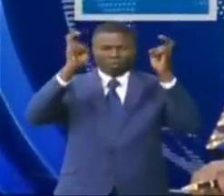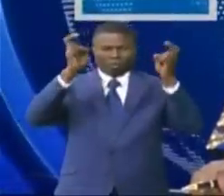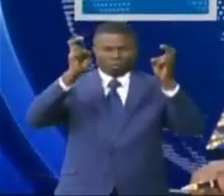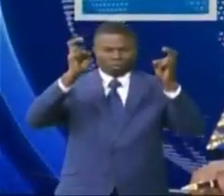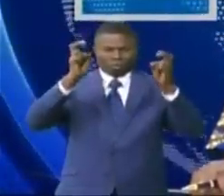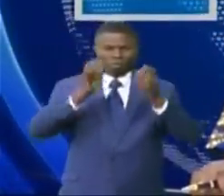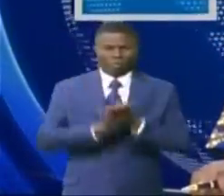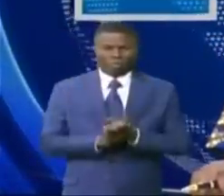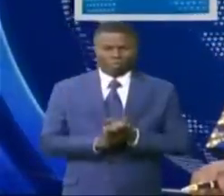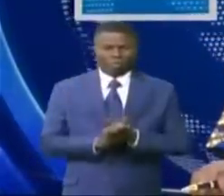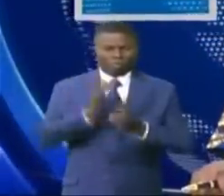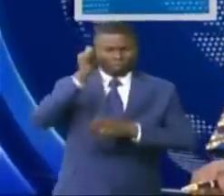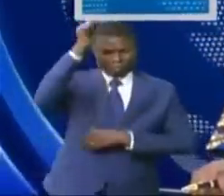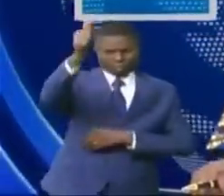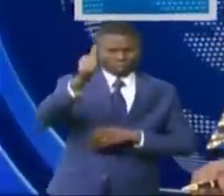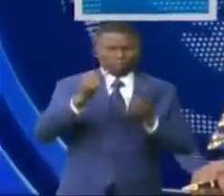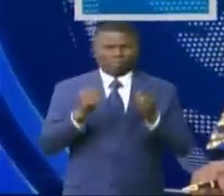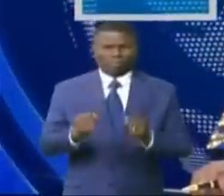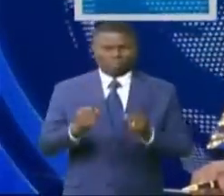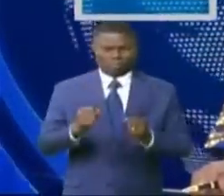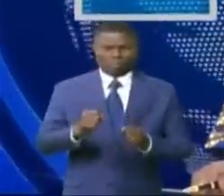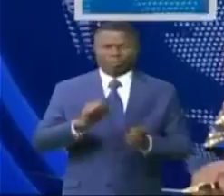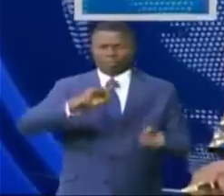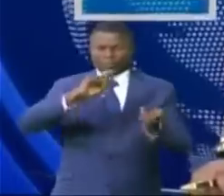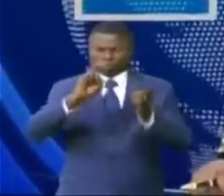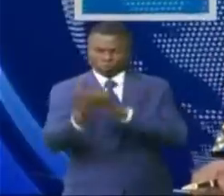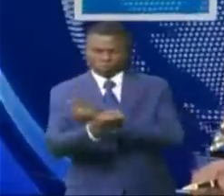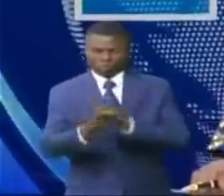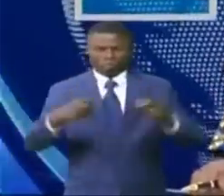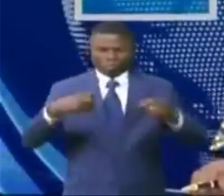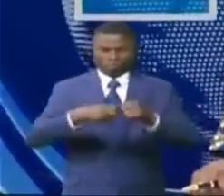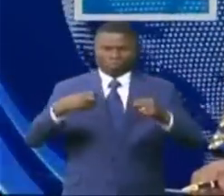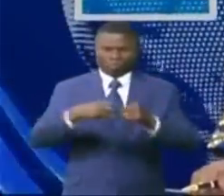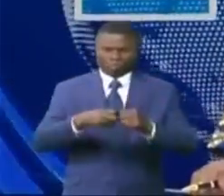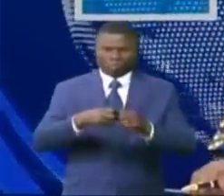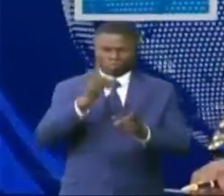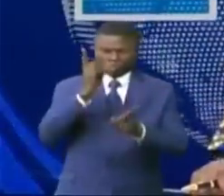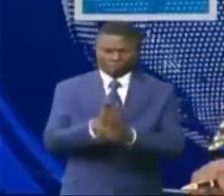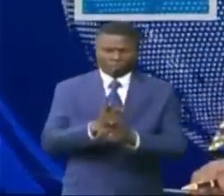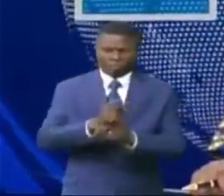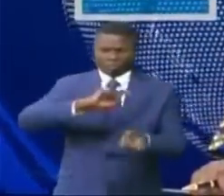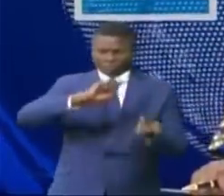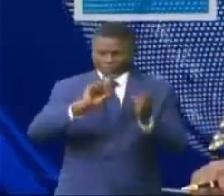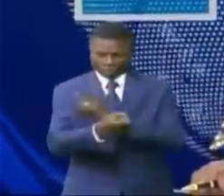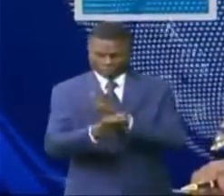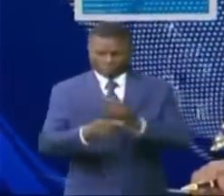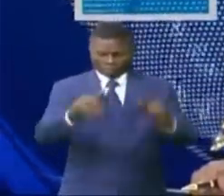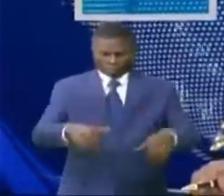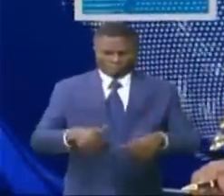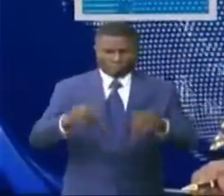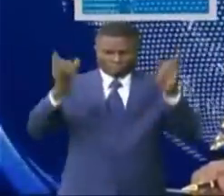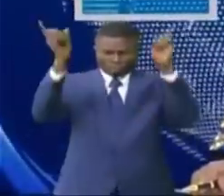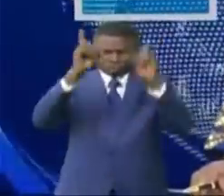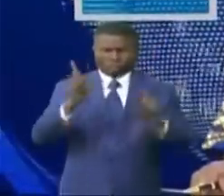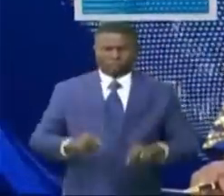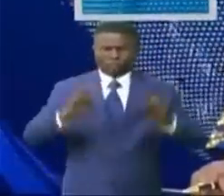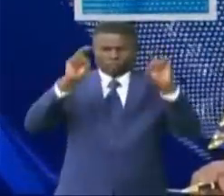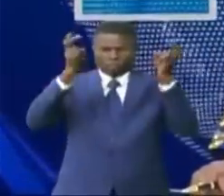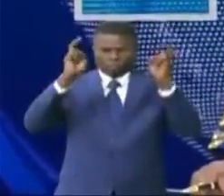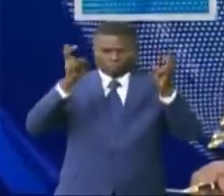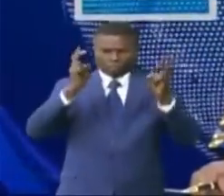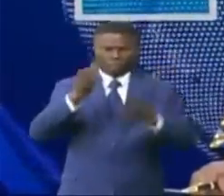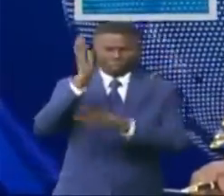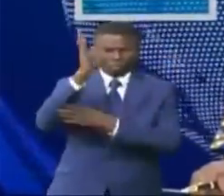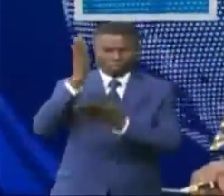embrasser un avenir durable, transition énergétique juste et transformation agricole en Afrique. C'est le thème de ces